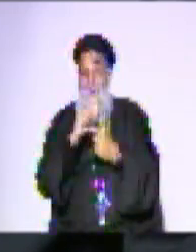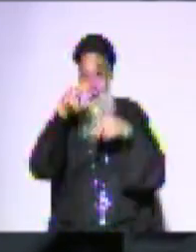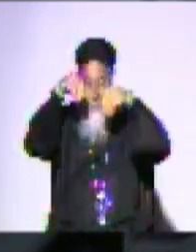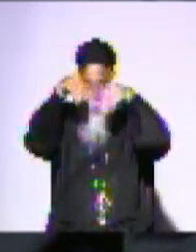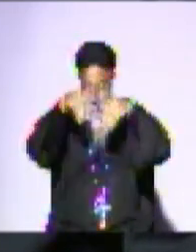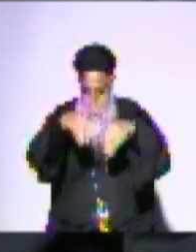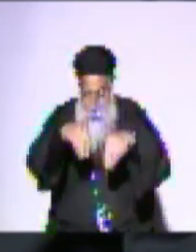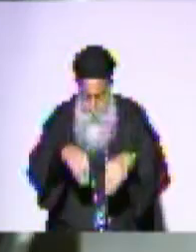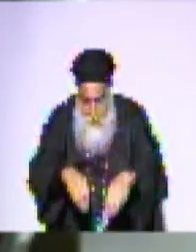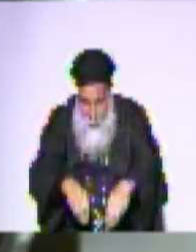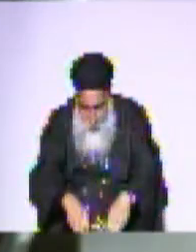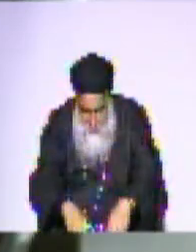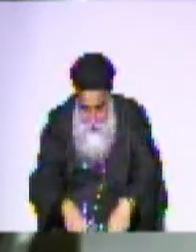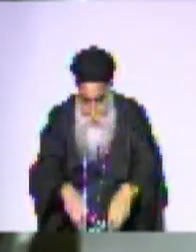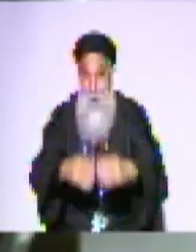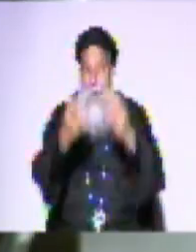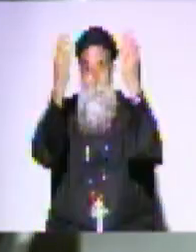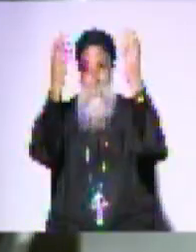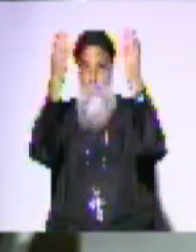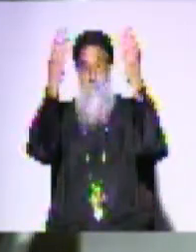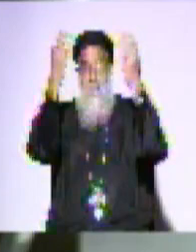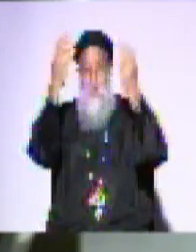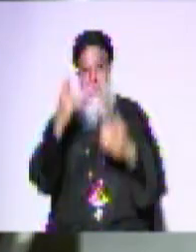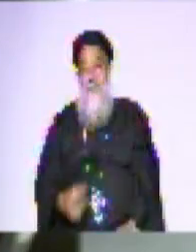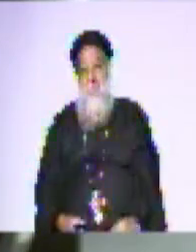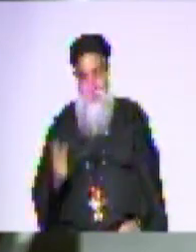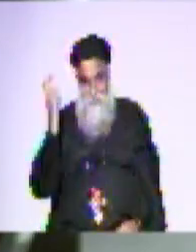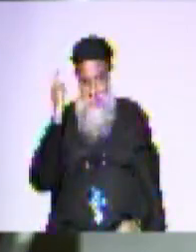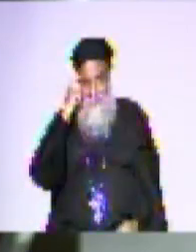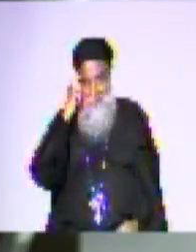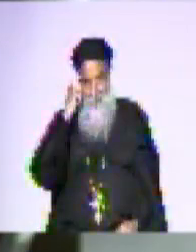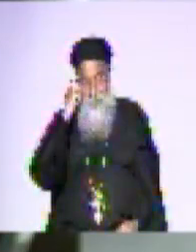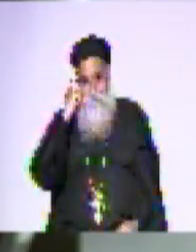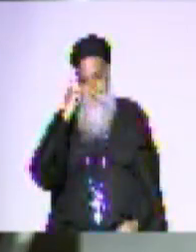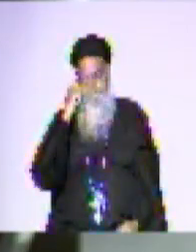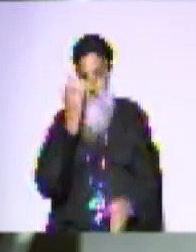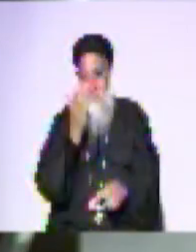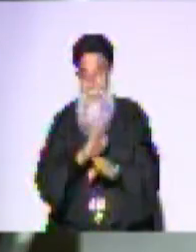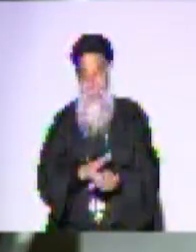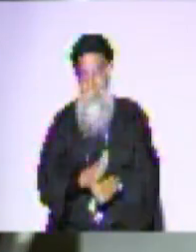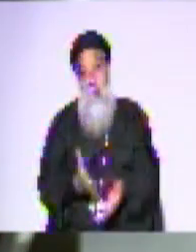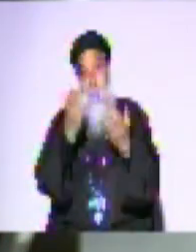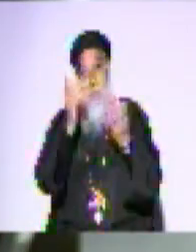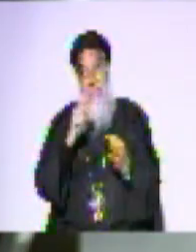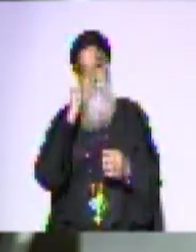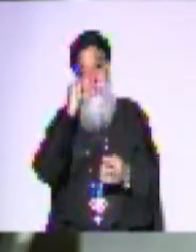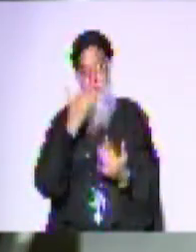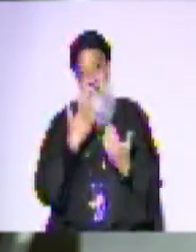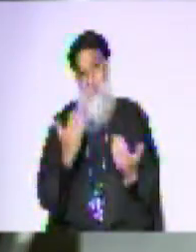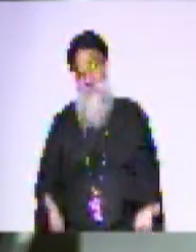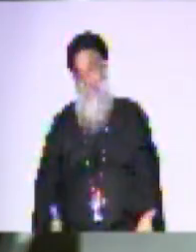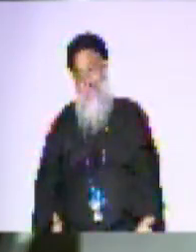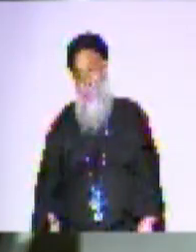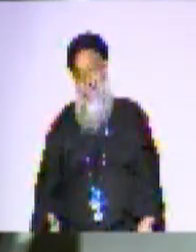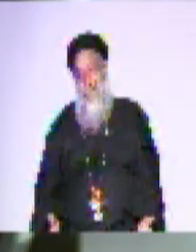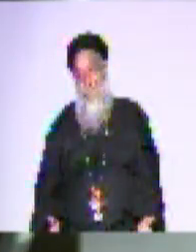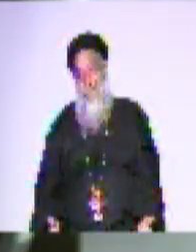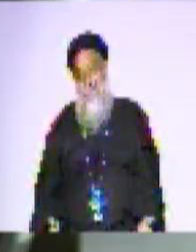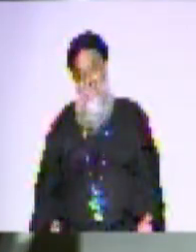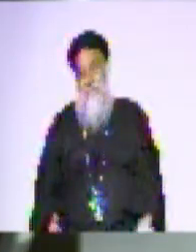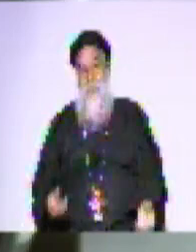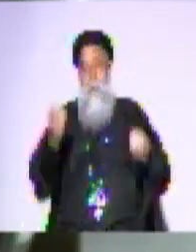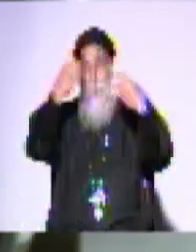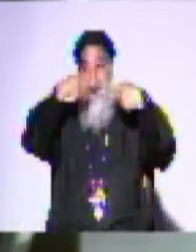حياة. لو موت من غير قيامة يبقى يأس. لكن القيامة بتدي بقى